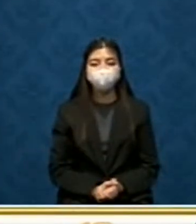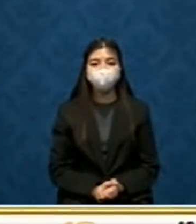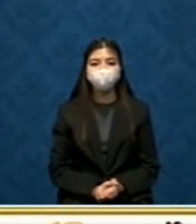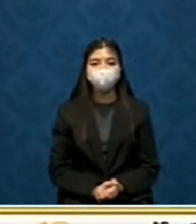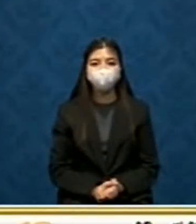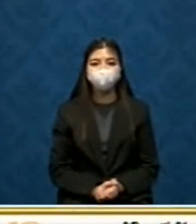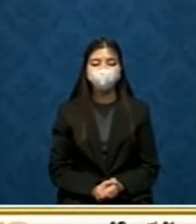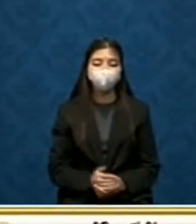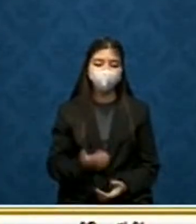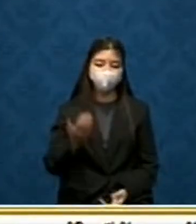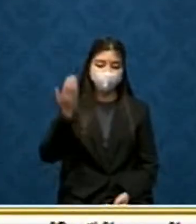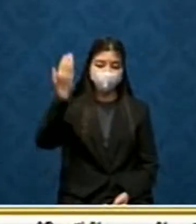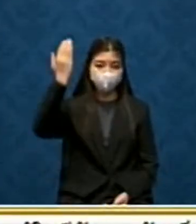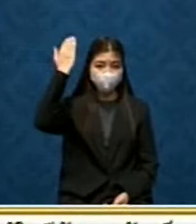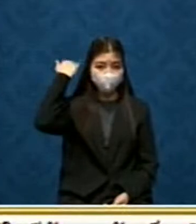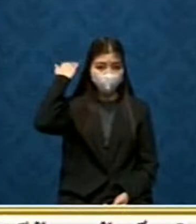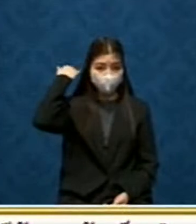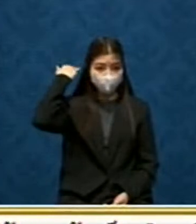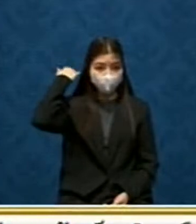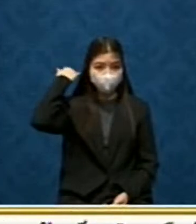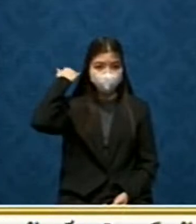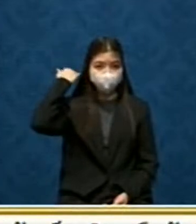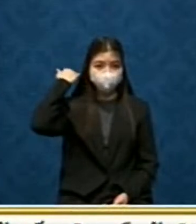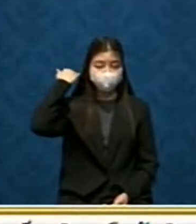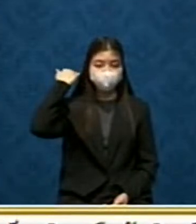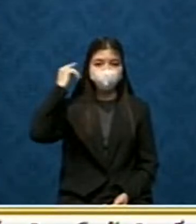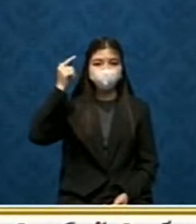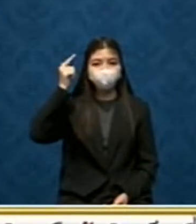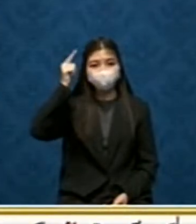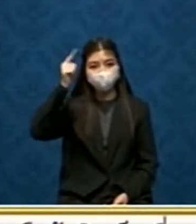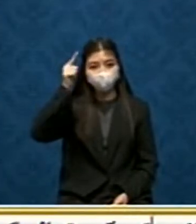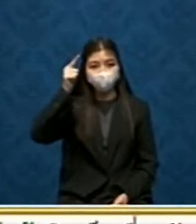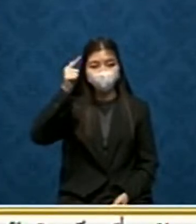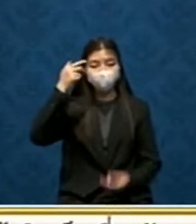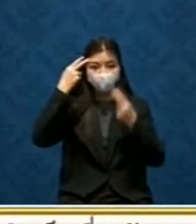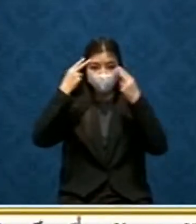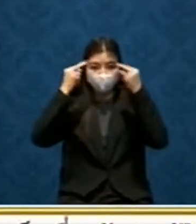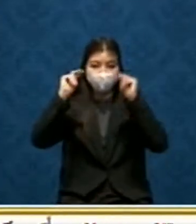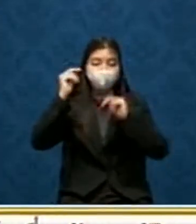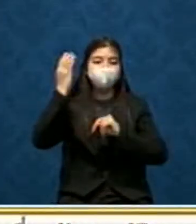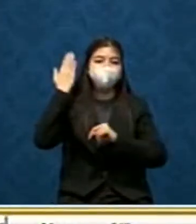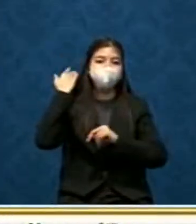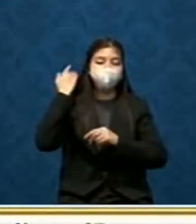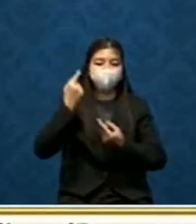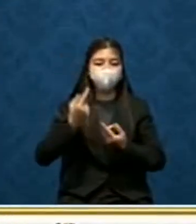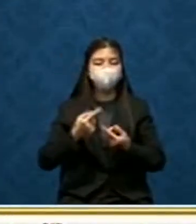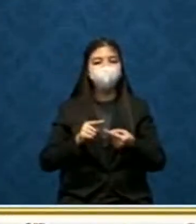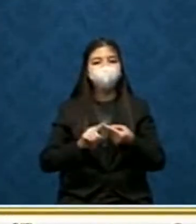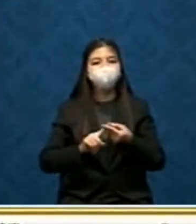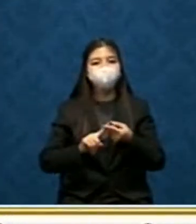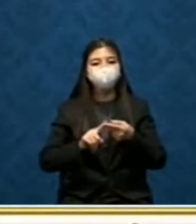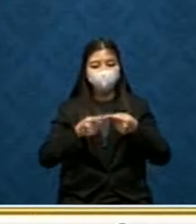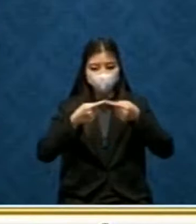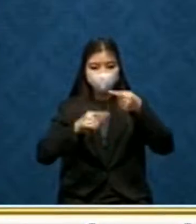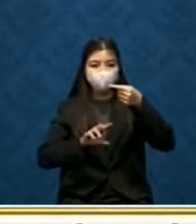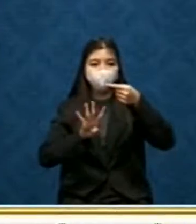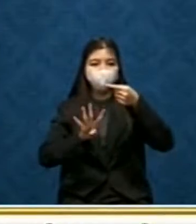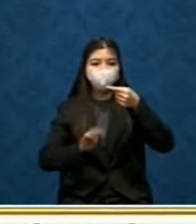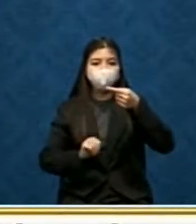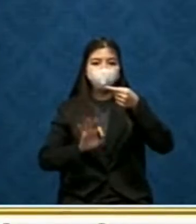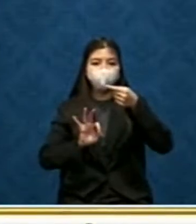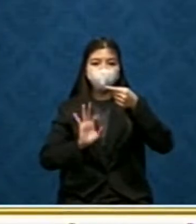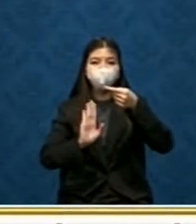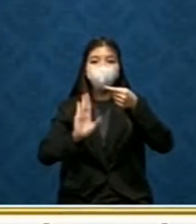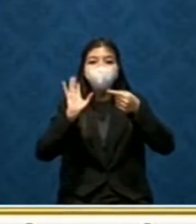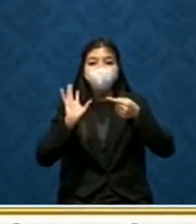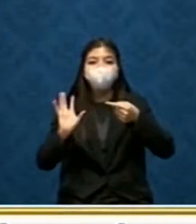ก่อนโ้นเนี่ยรัฐบาลคนชื่อทัษนชินวัตย์อัดับความป่วใอยู่ันดบที่ 49 ข